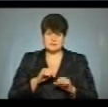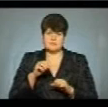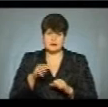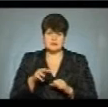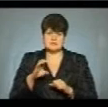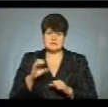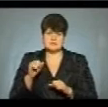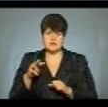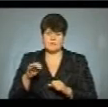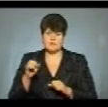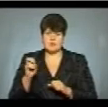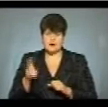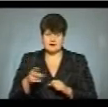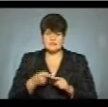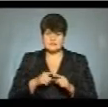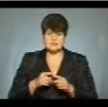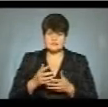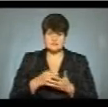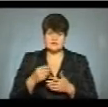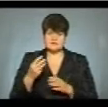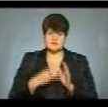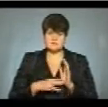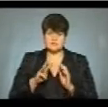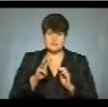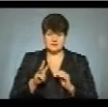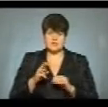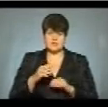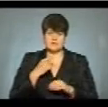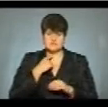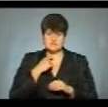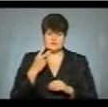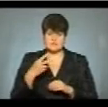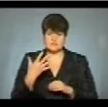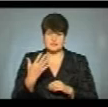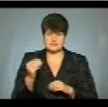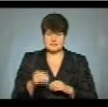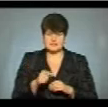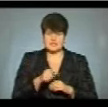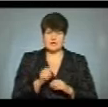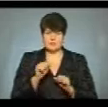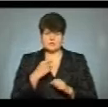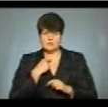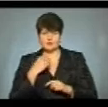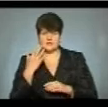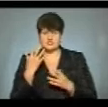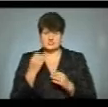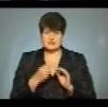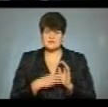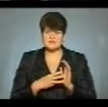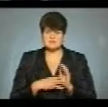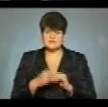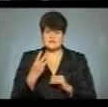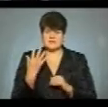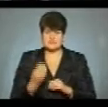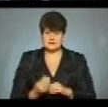Михайло Самуляк. Ця петиція набрала 83 голоси з необхідних 25 тисяч. За неї можна проголосувати ще 83